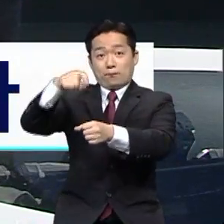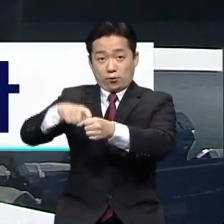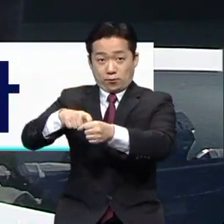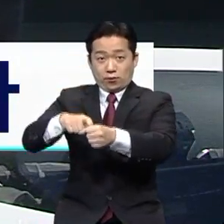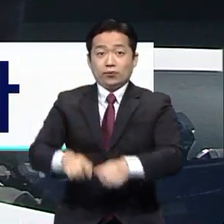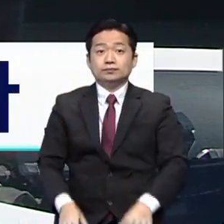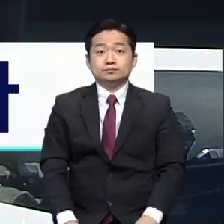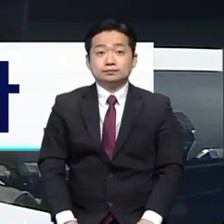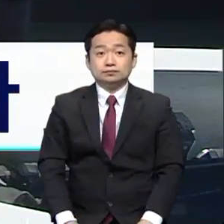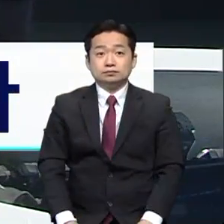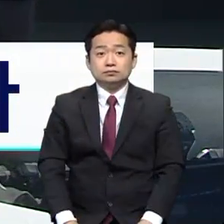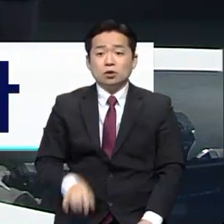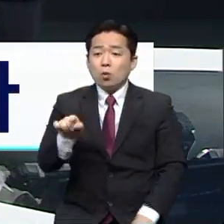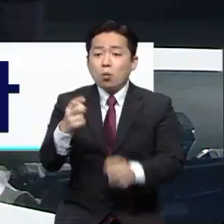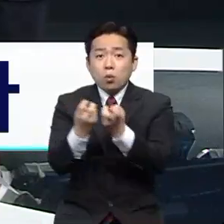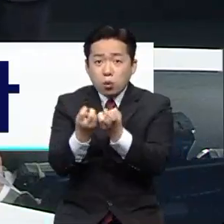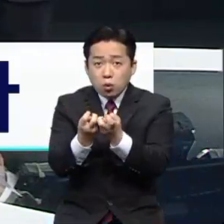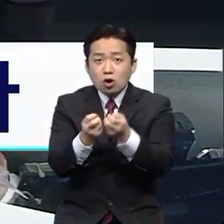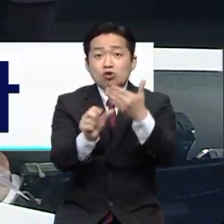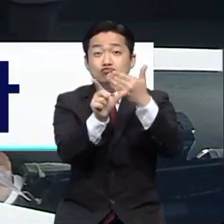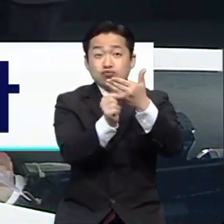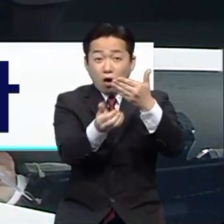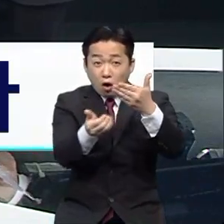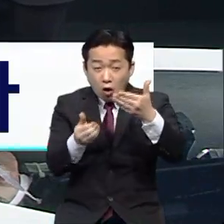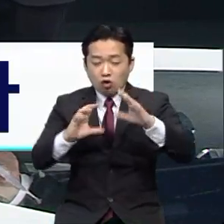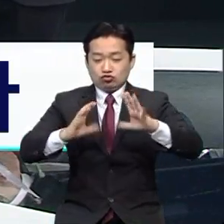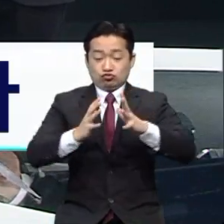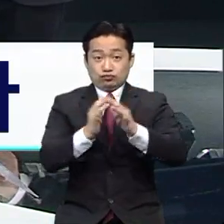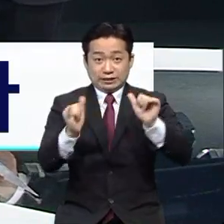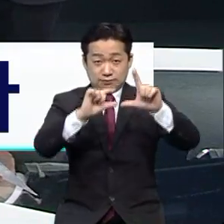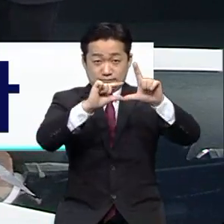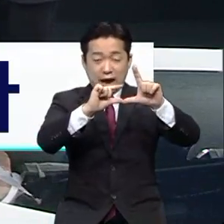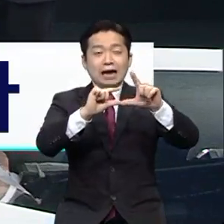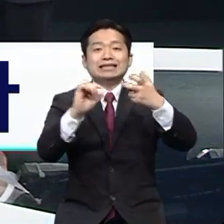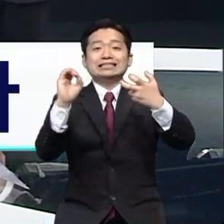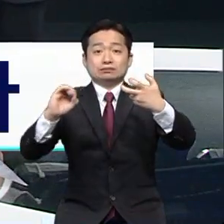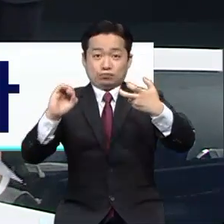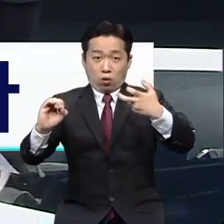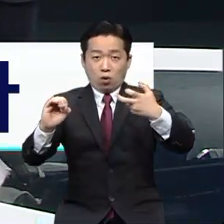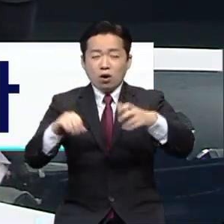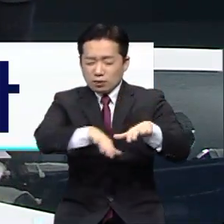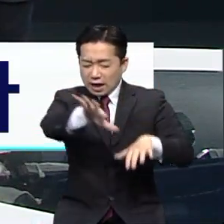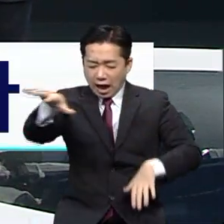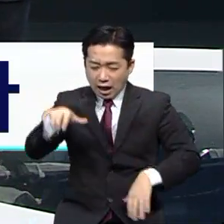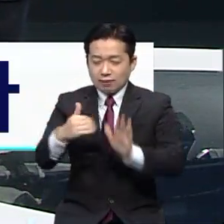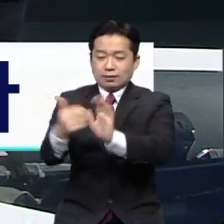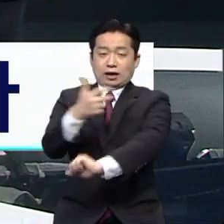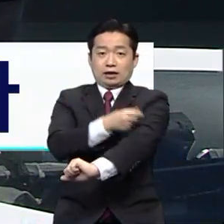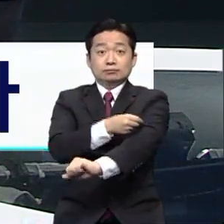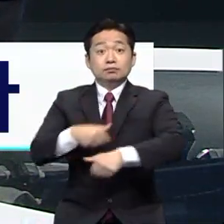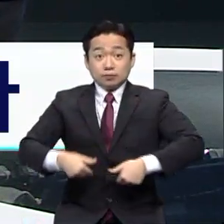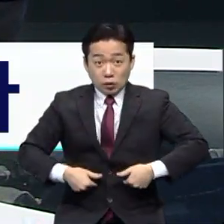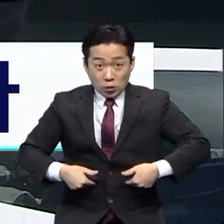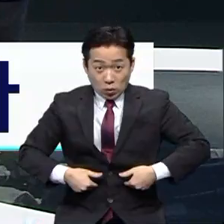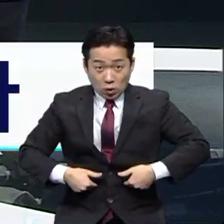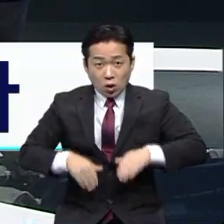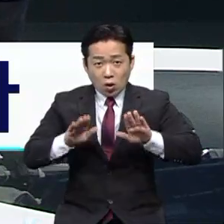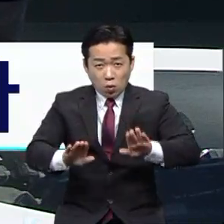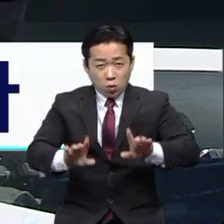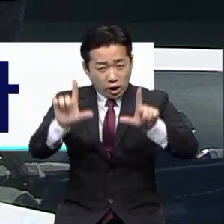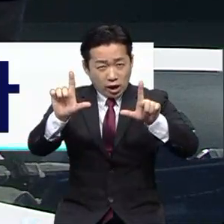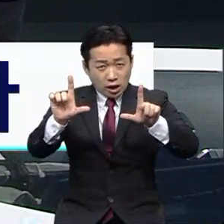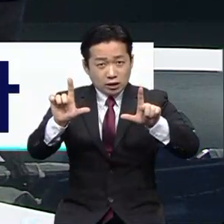되어 있습니다 그러려면 9월까지는 국민의 70% 가 차질 없이 백신을 맞아야 하는데 올해